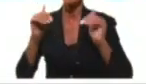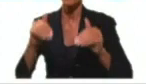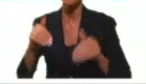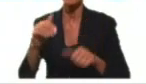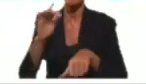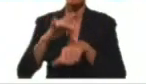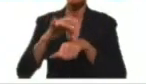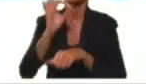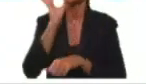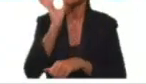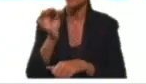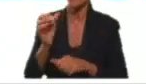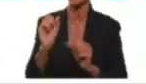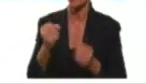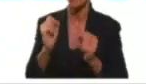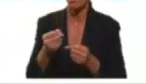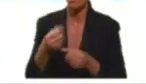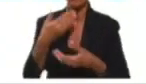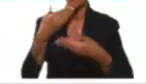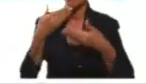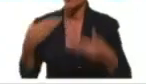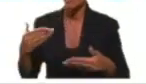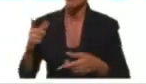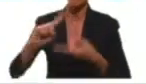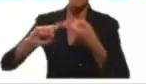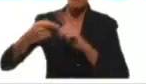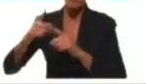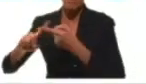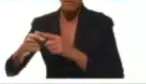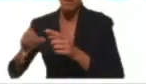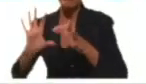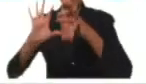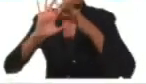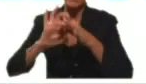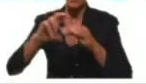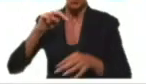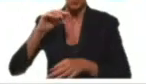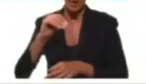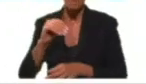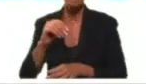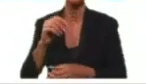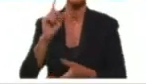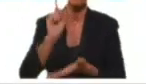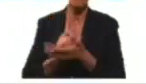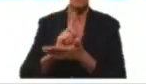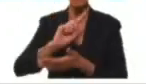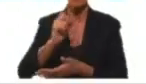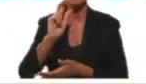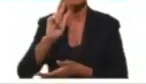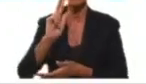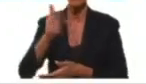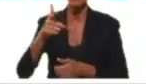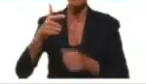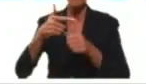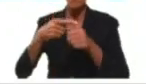efektywne funkcjonowanie. Dzięki funduszom polityki spójności już udało się przebudować ponad 3,5 tysiąca kilometrów